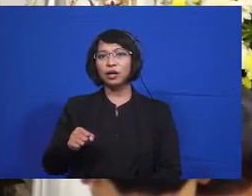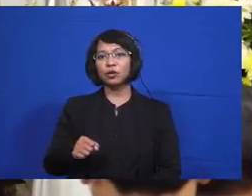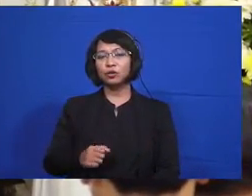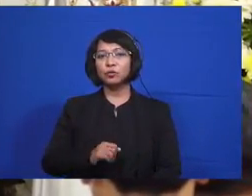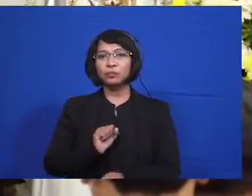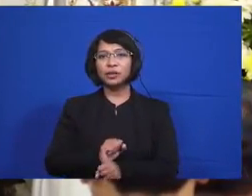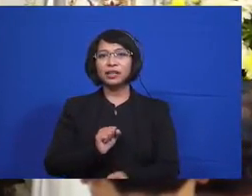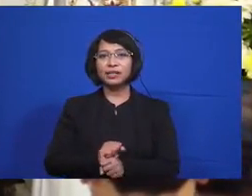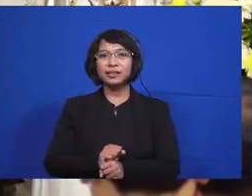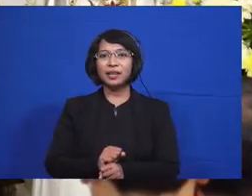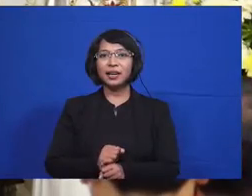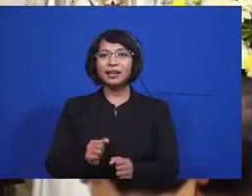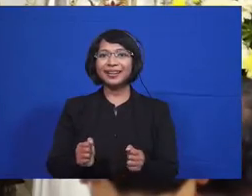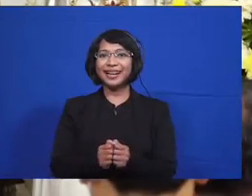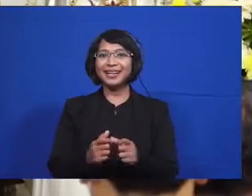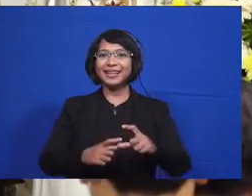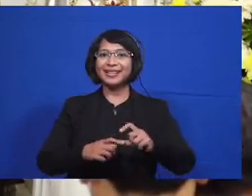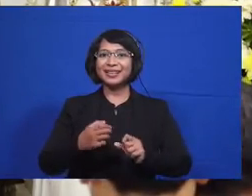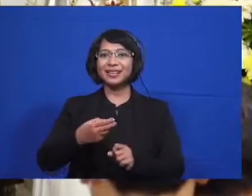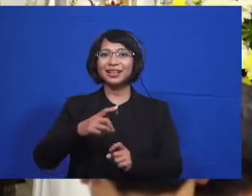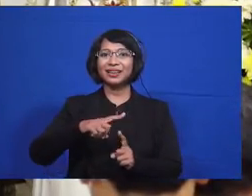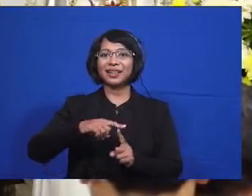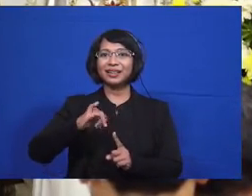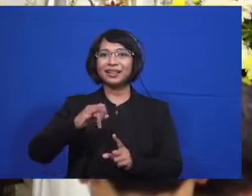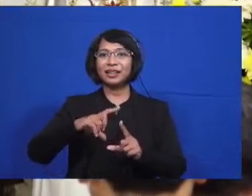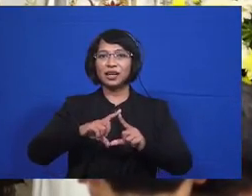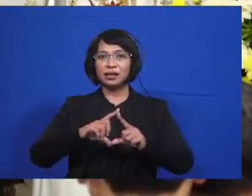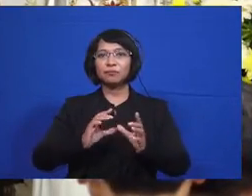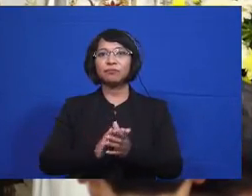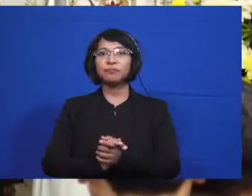setia, dapat membantu para uskup dengan